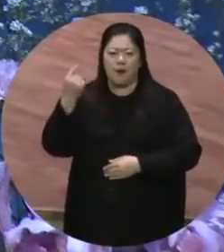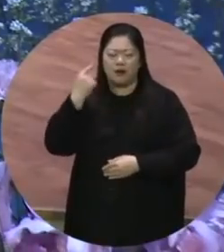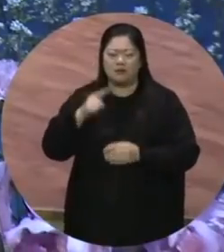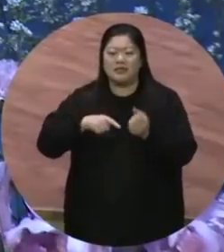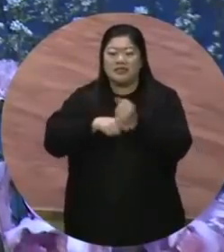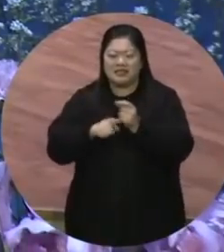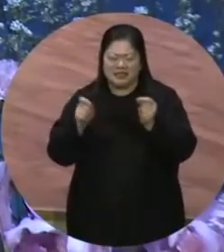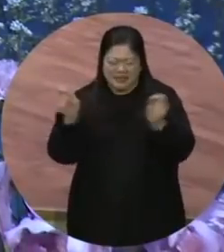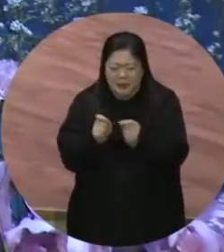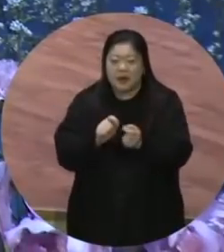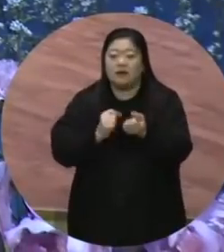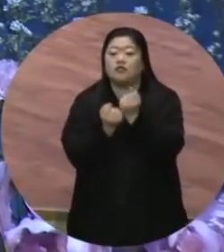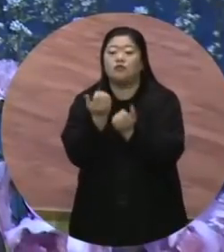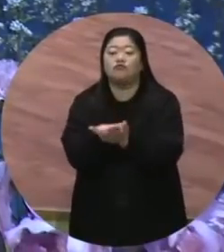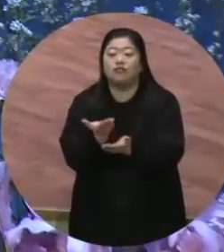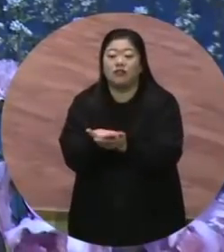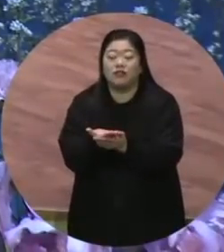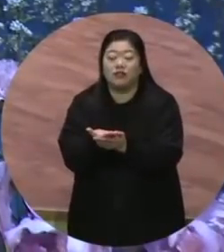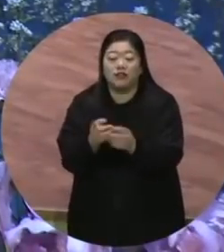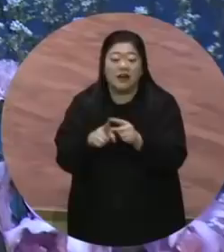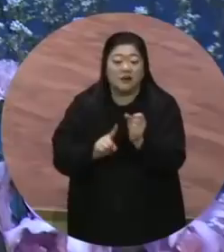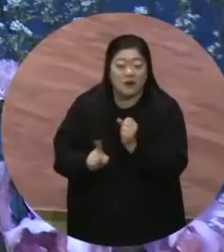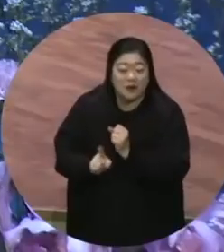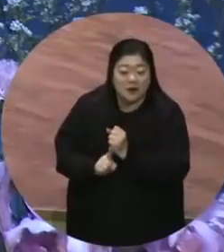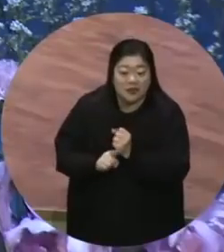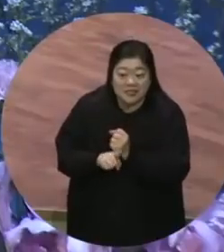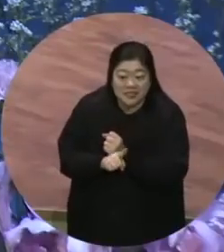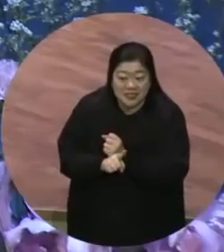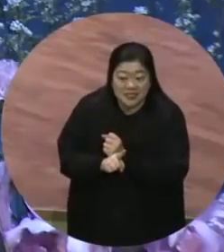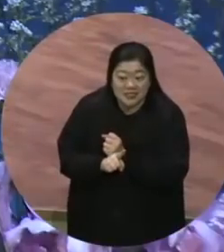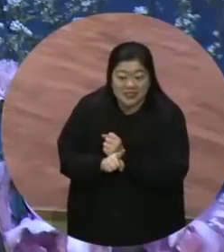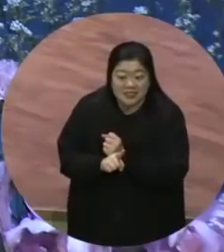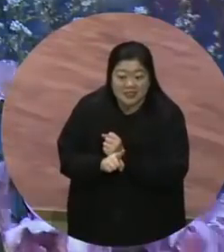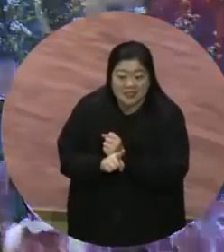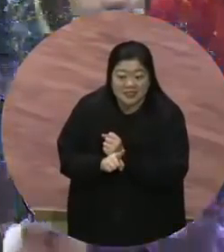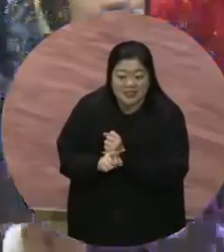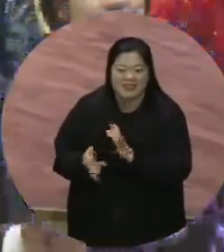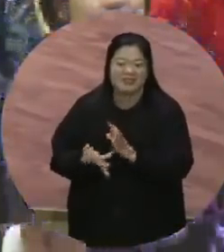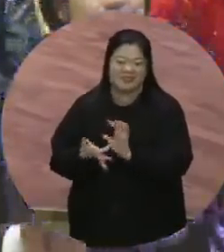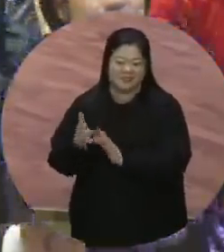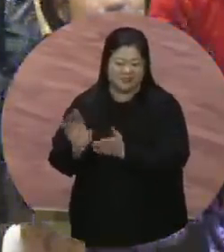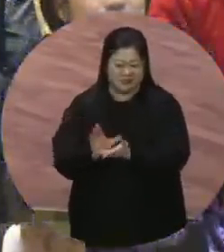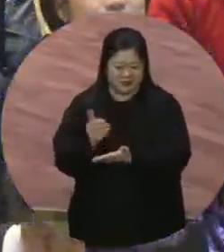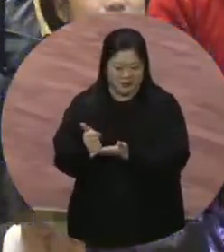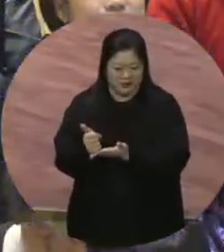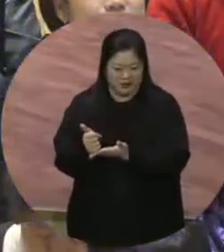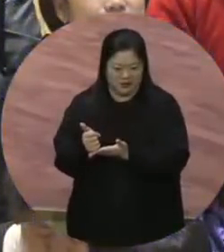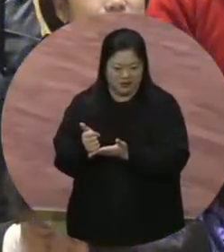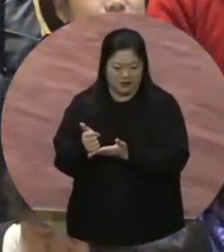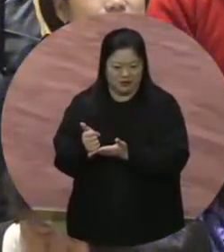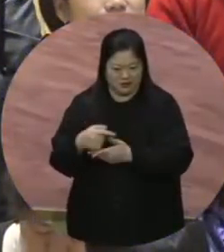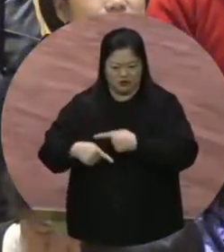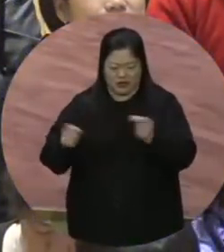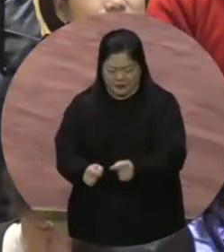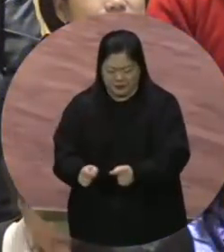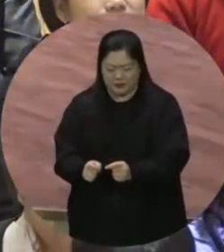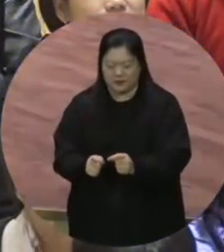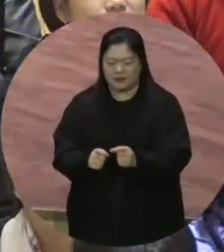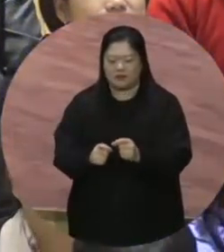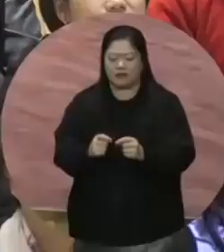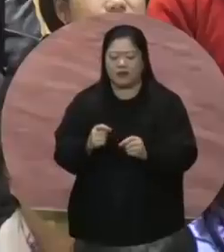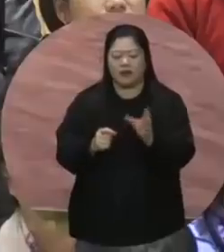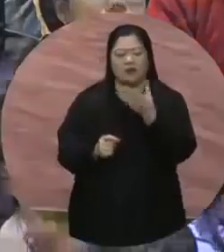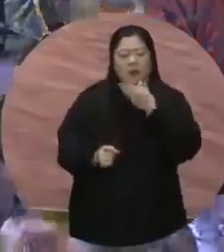복음이 뭡니까? 라고 질문하면 한마디로 예수 그리스도입니다. 라고 말할 수가 있습니다. 한마디로